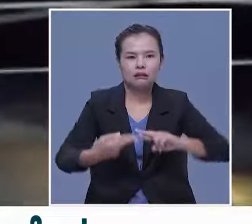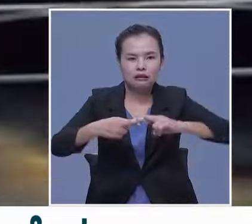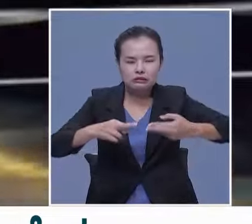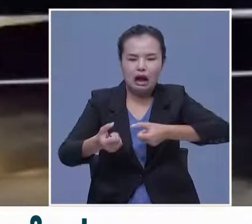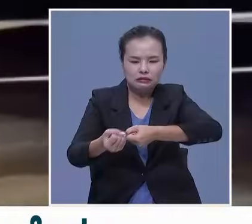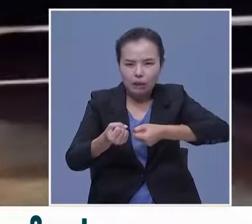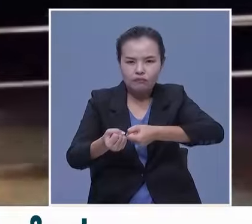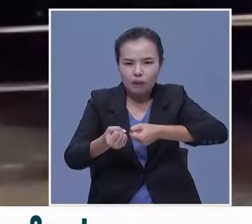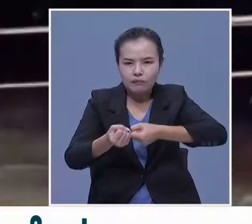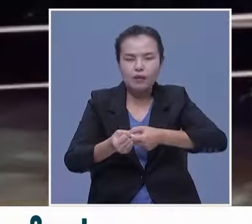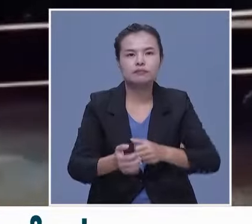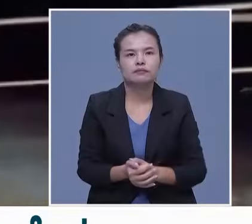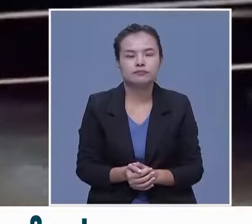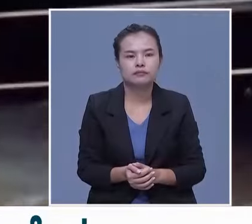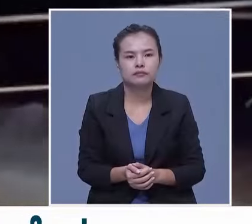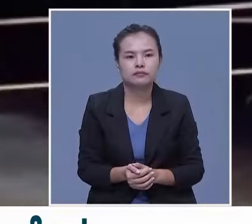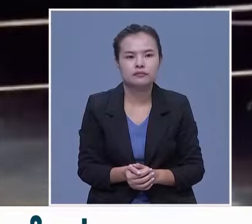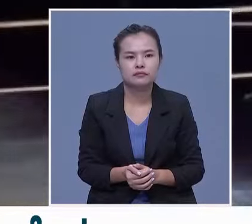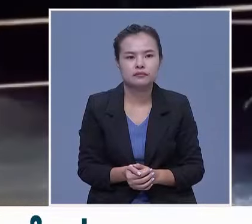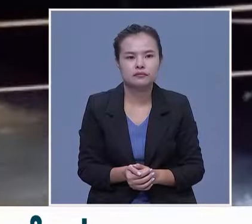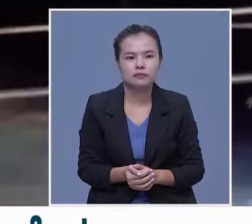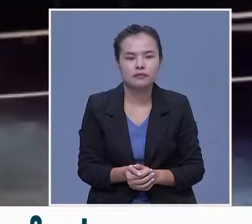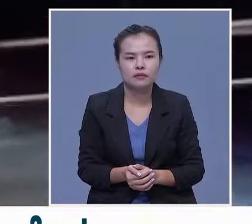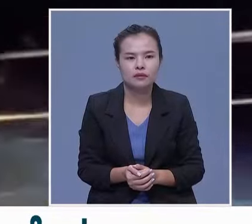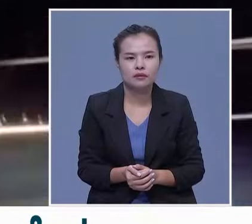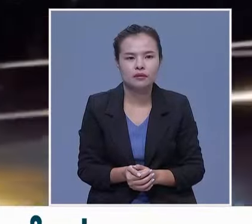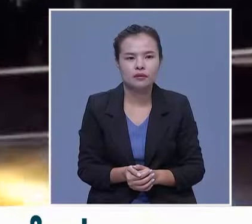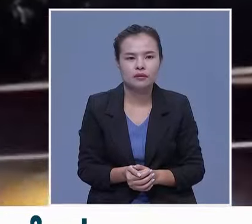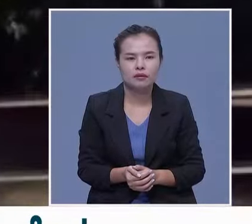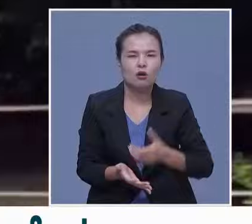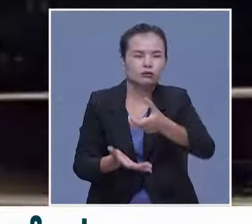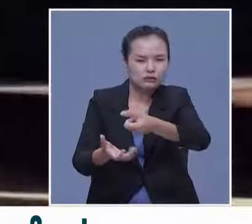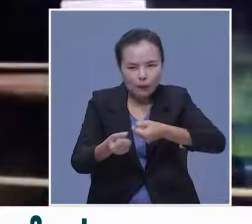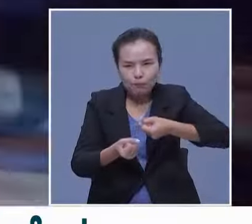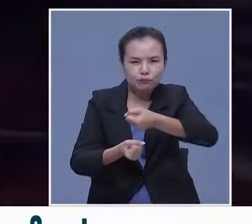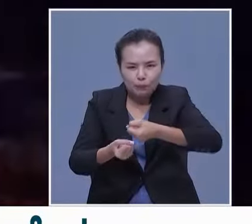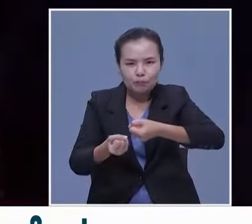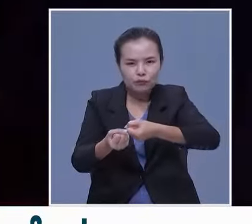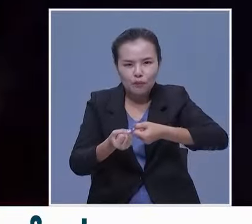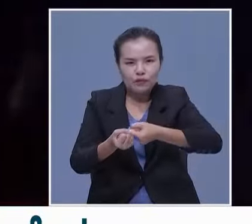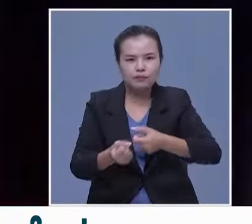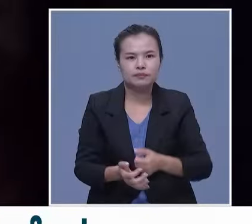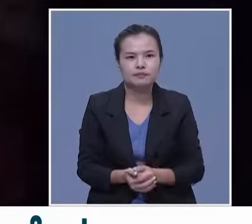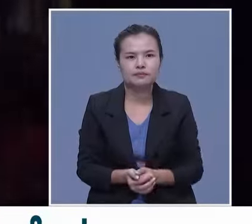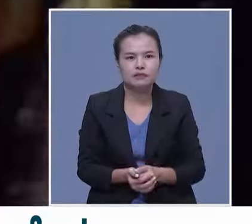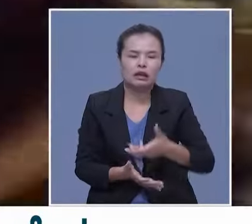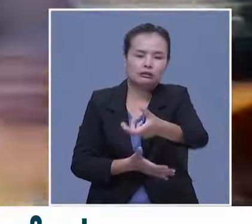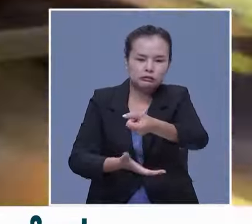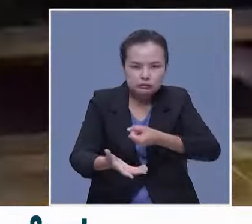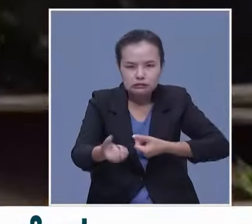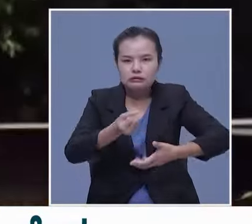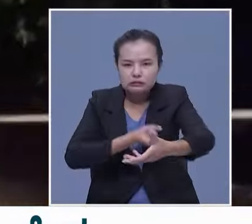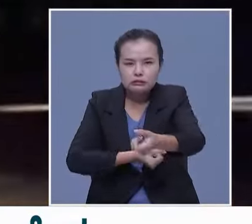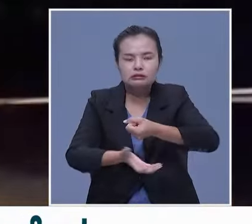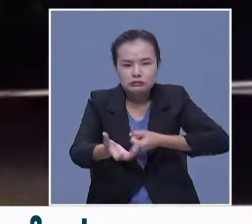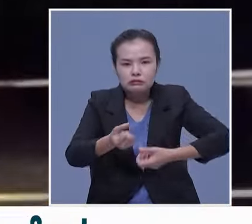จับเชือกุดมาให้ดึงกูดึงกดเดึงๆ